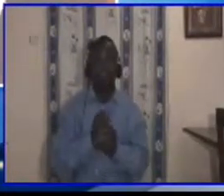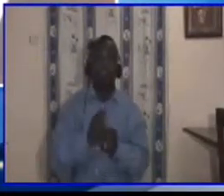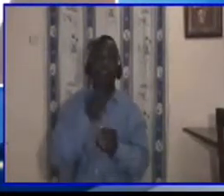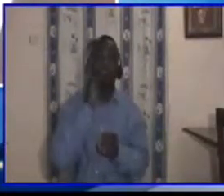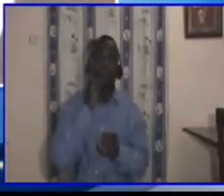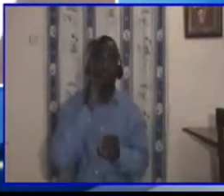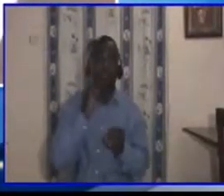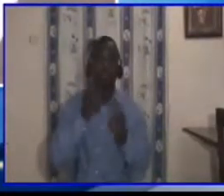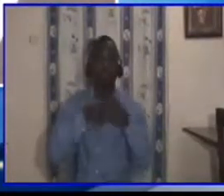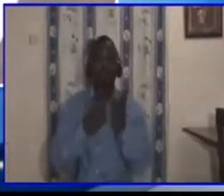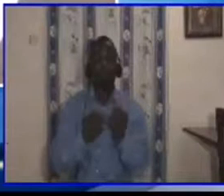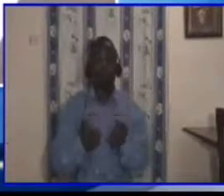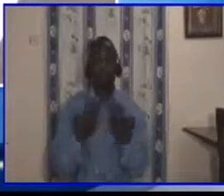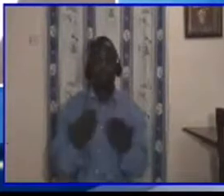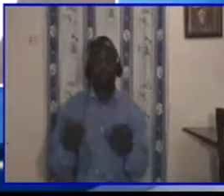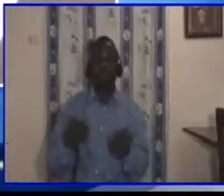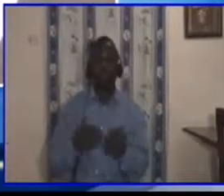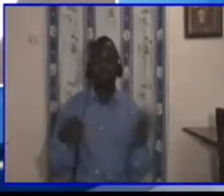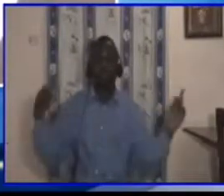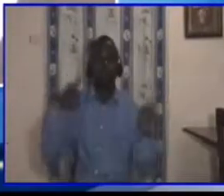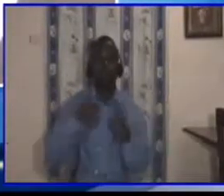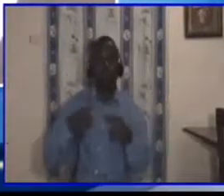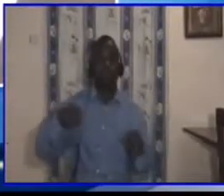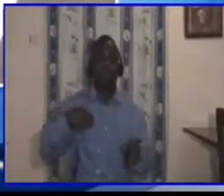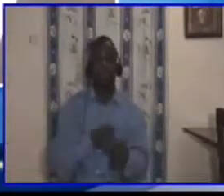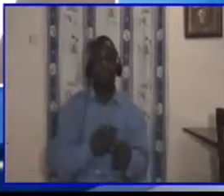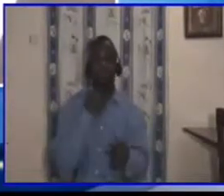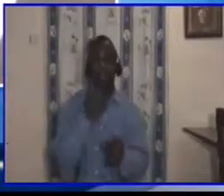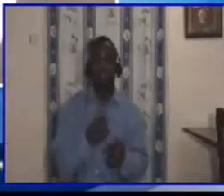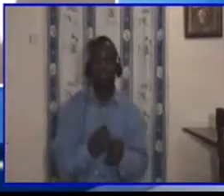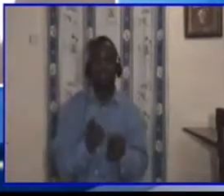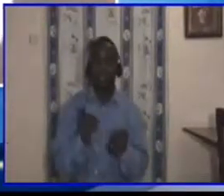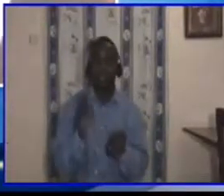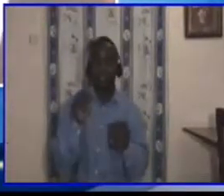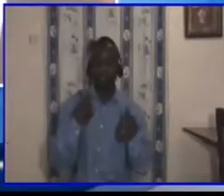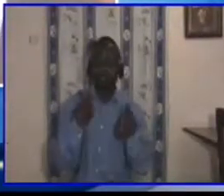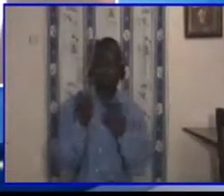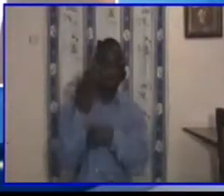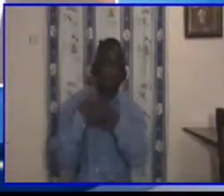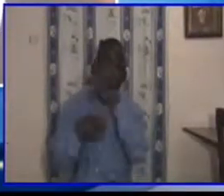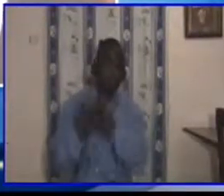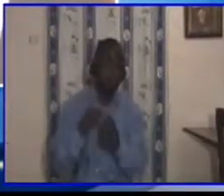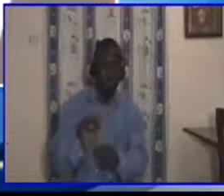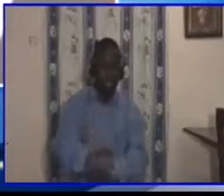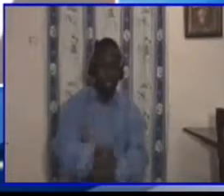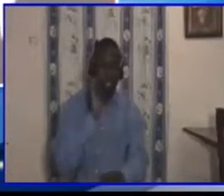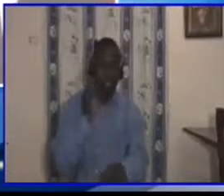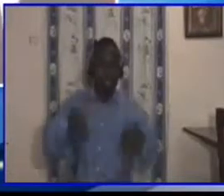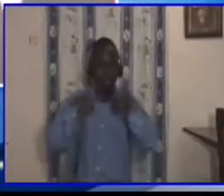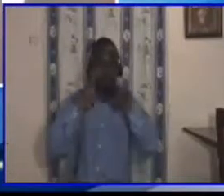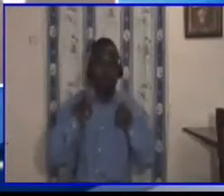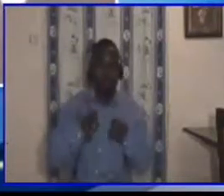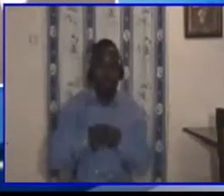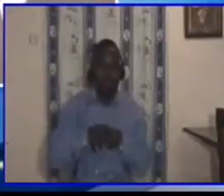la storia è venuta a conoscenza di uno eletto come papa